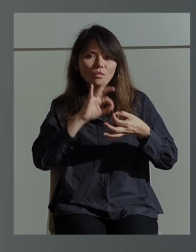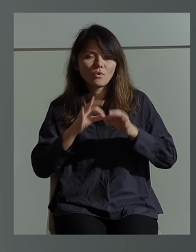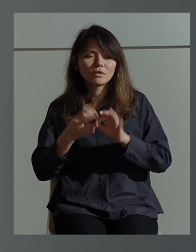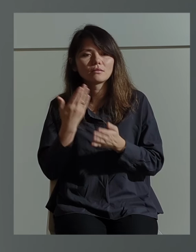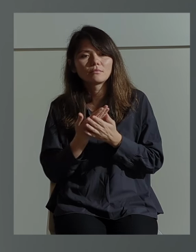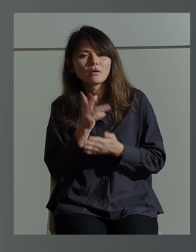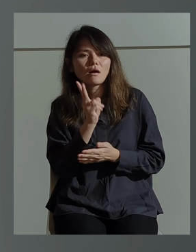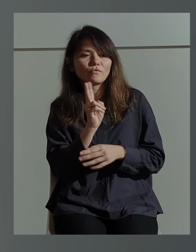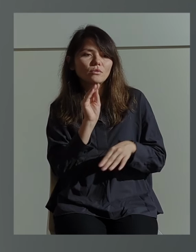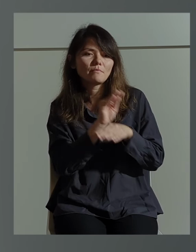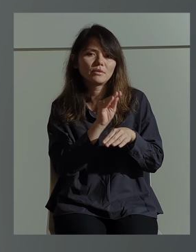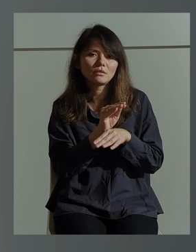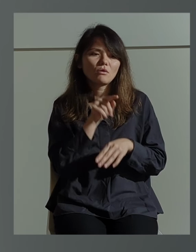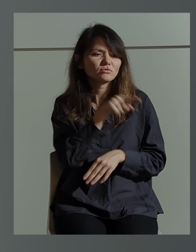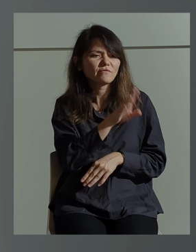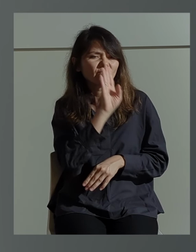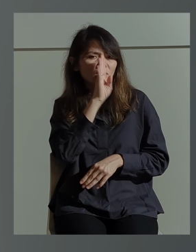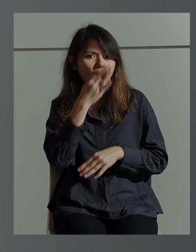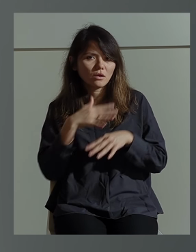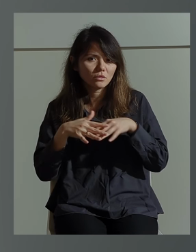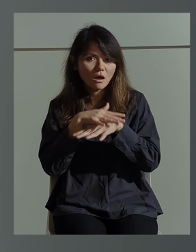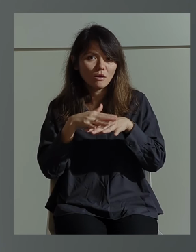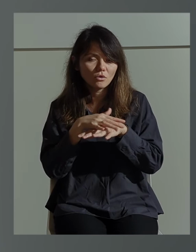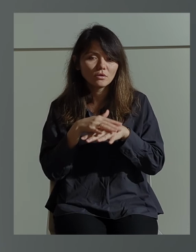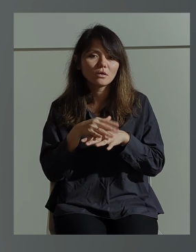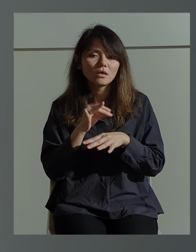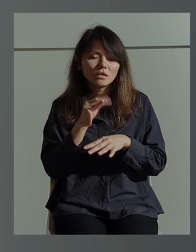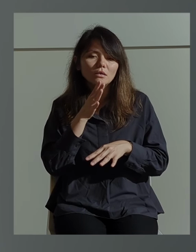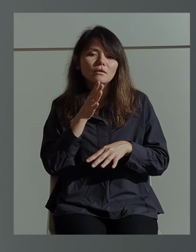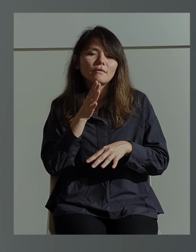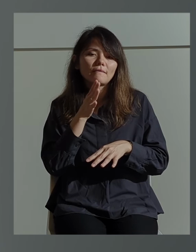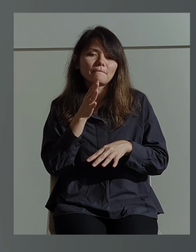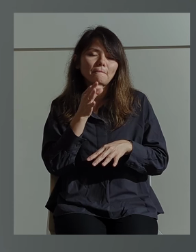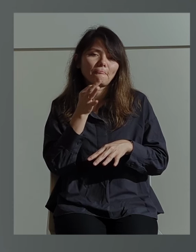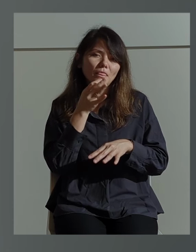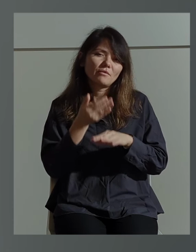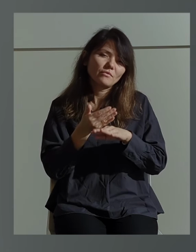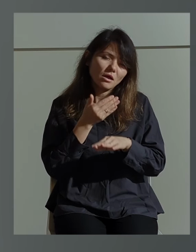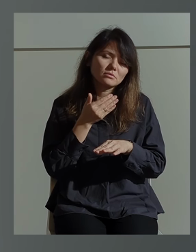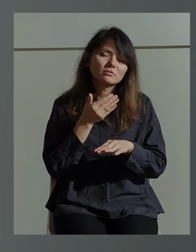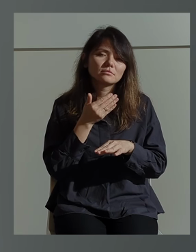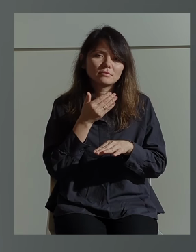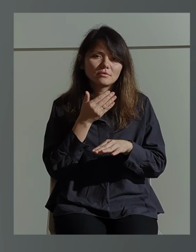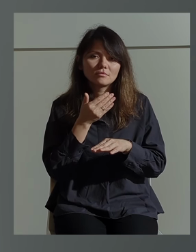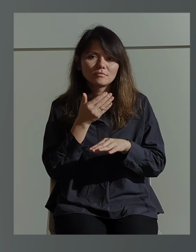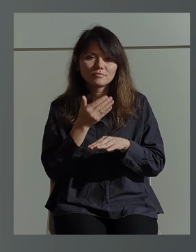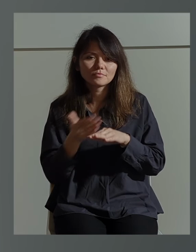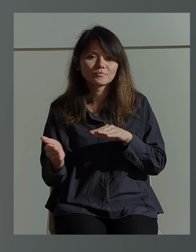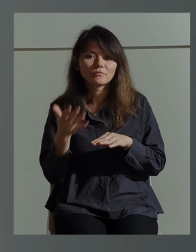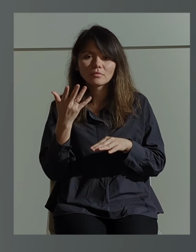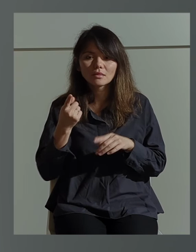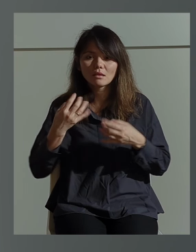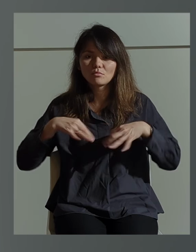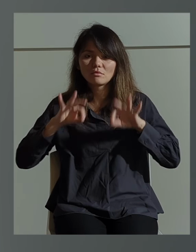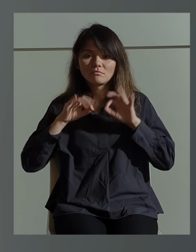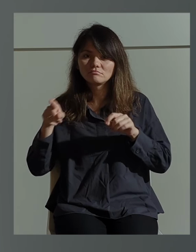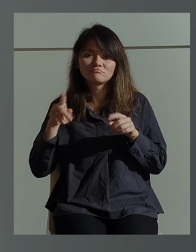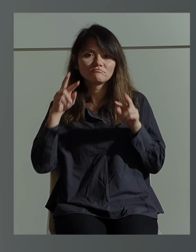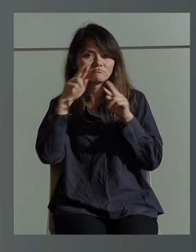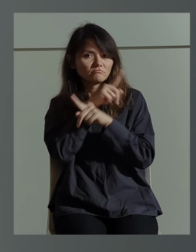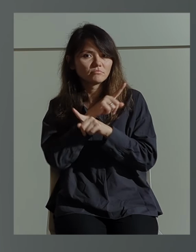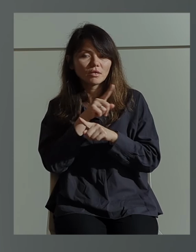обвиняют в том что он враг народа то в конце концов если бюрократическая машина не может ошибаться то